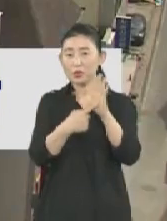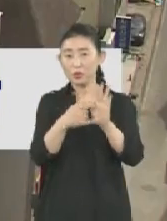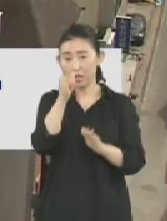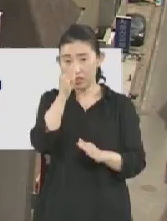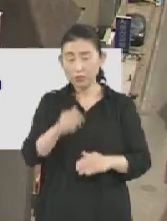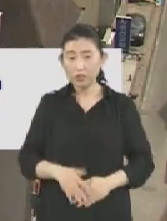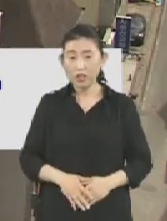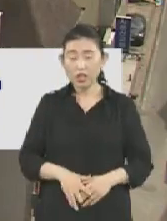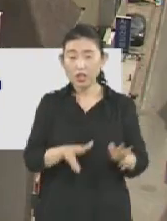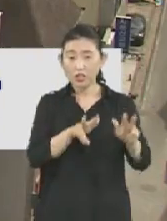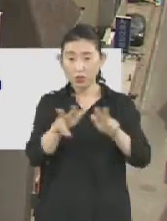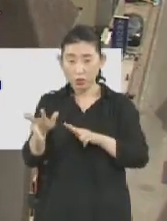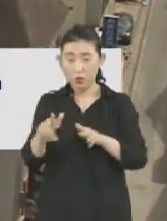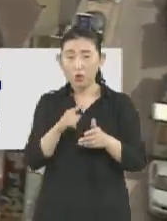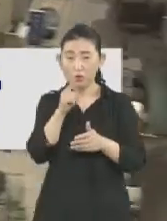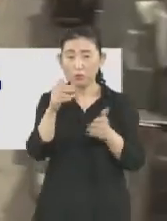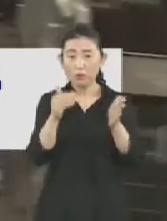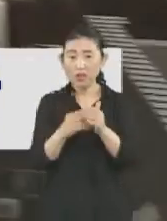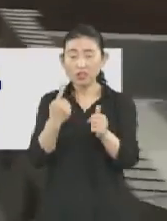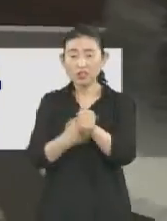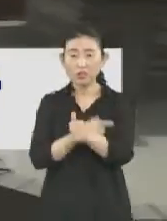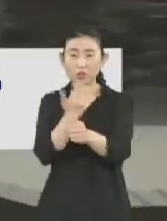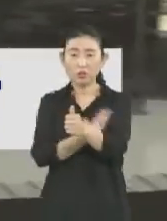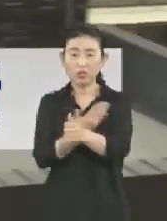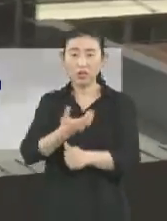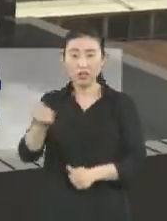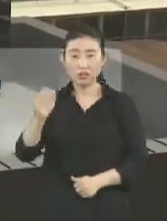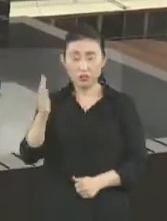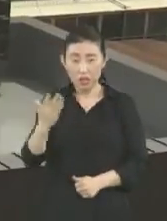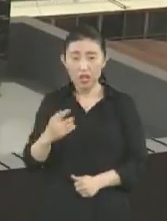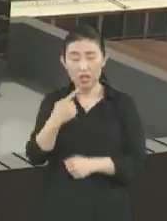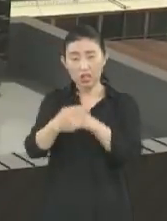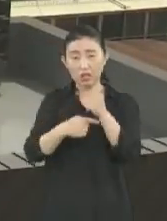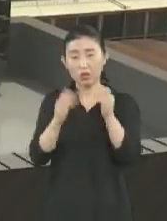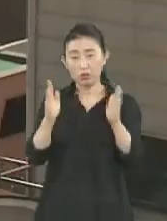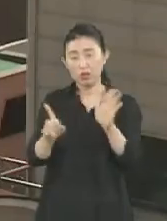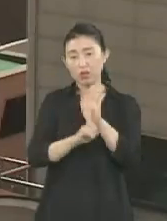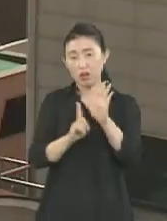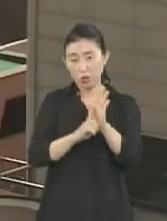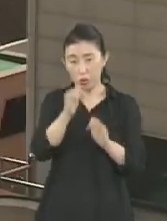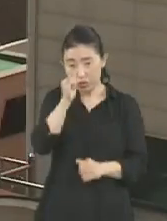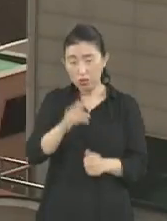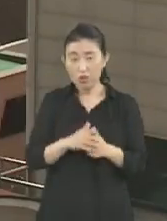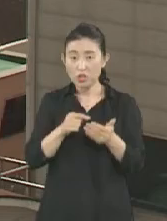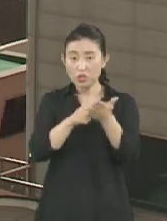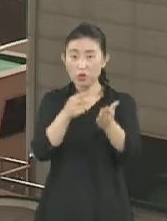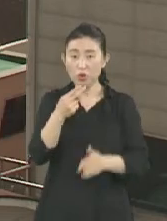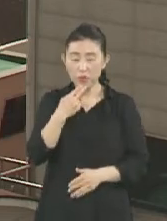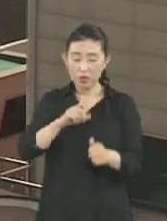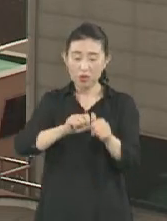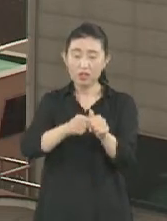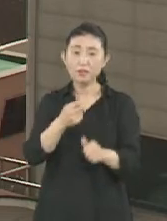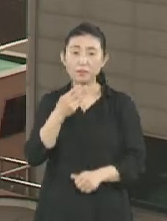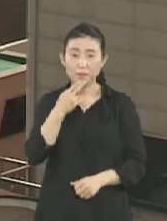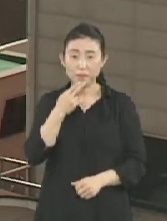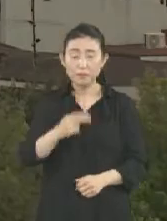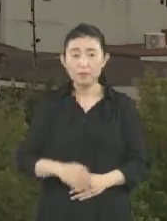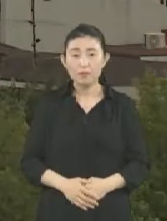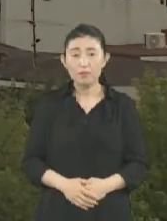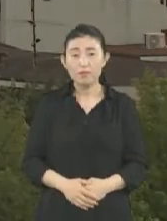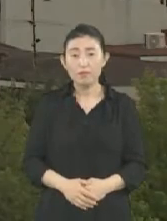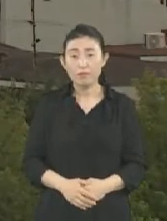신고 즉시 확정일자가 자동 부여되며 계도기간 1년간은 신고 의무를 위반해 도 과태료가 부과되지